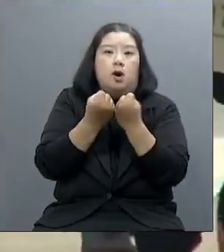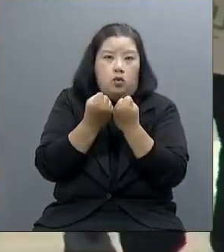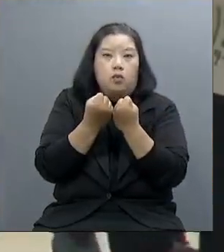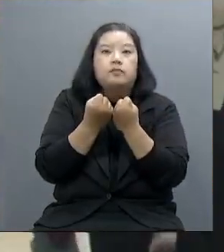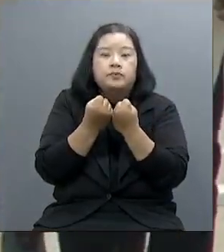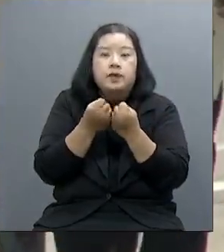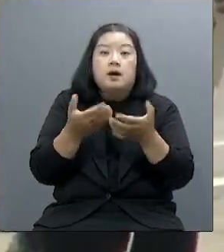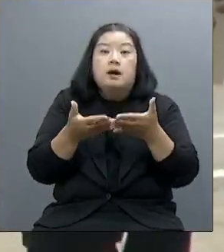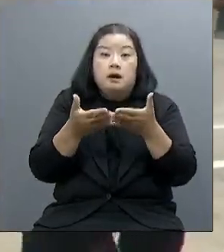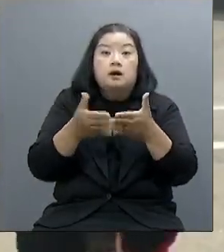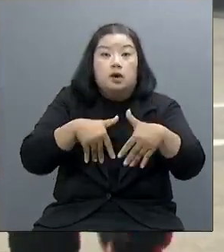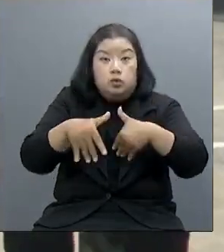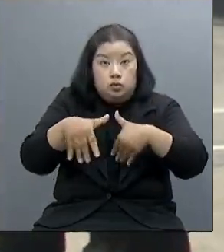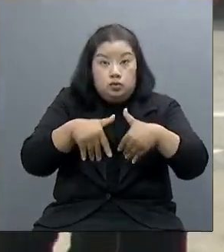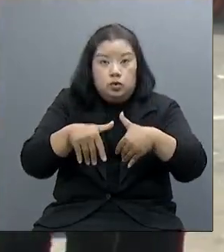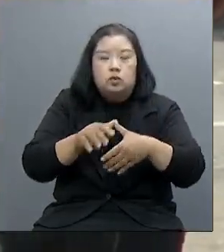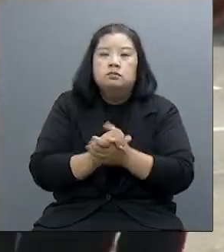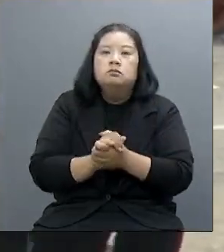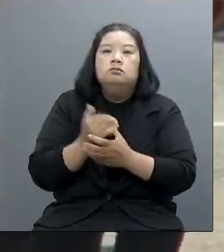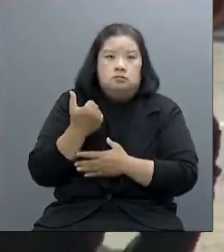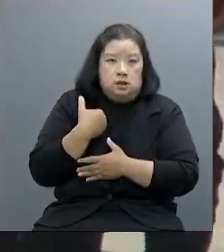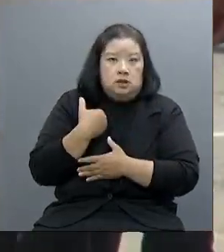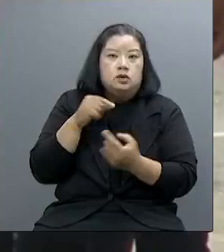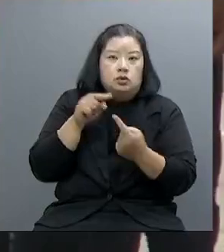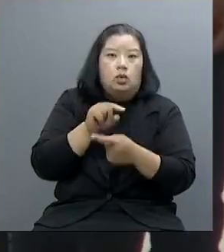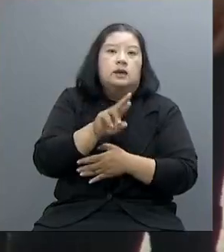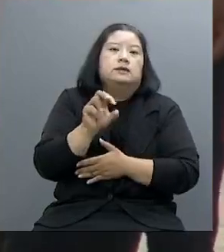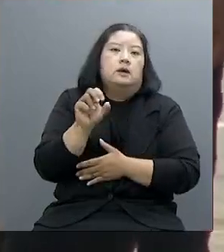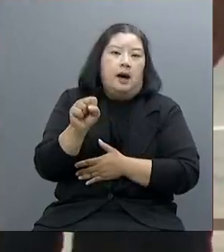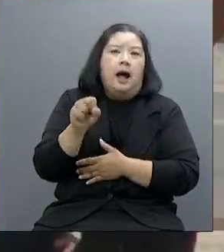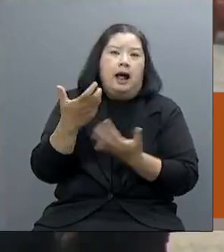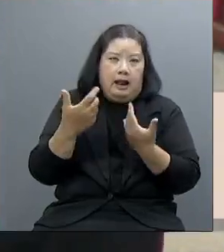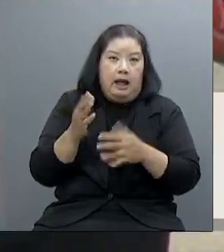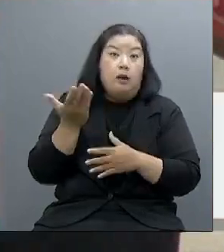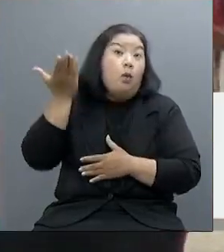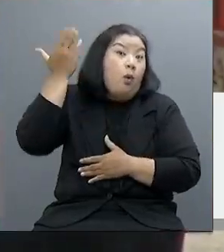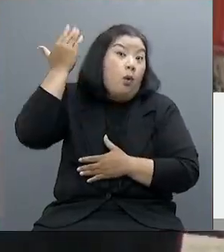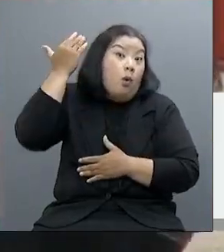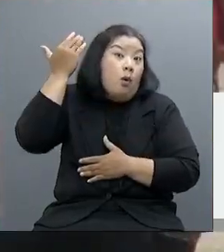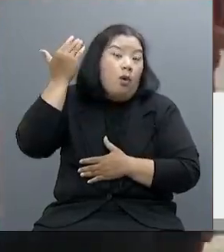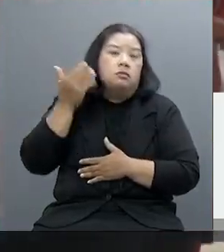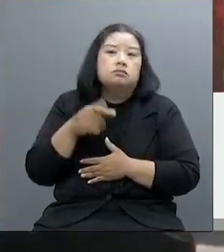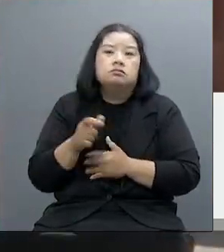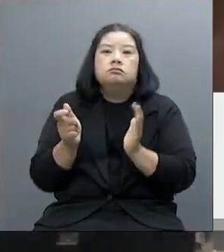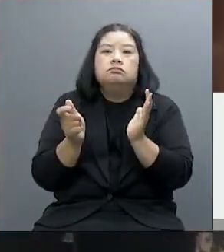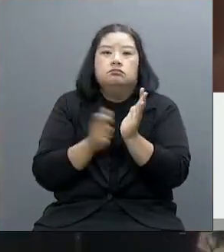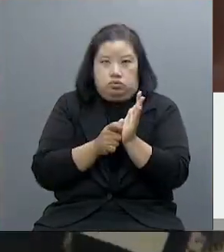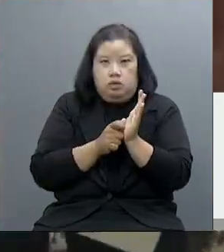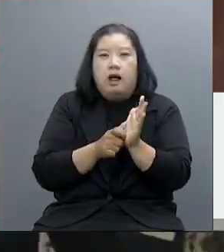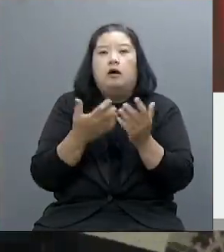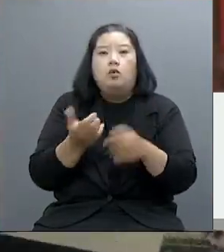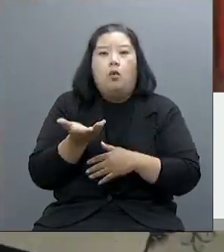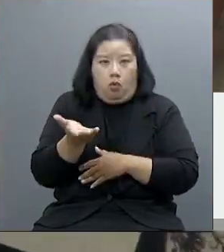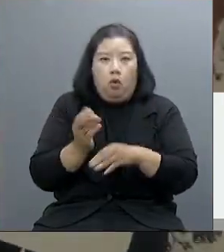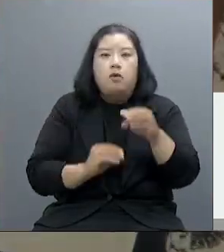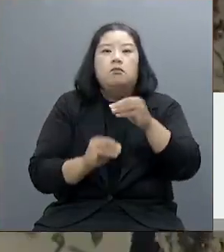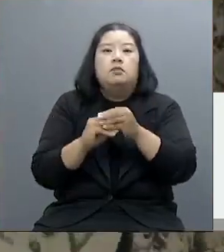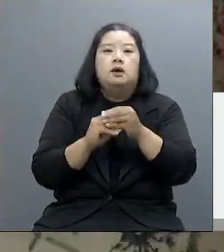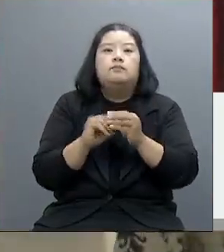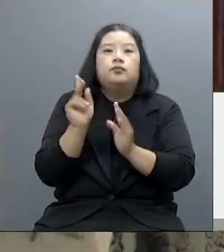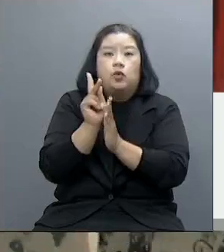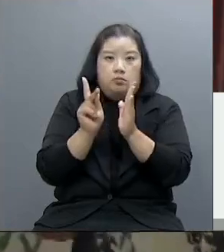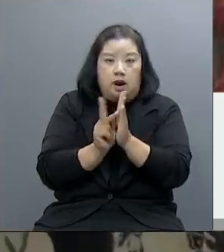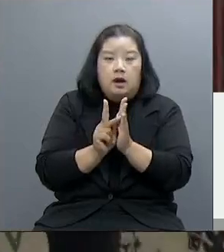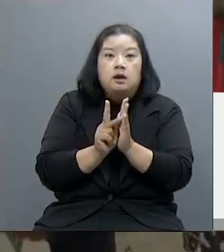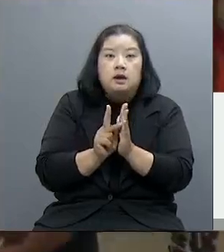กรณีสภาผู้แทนราษฎรมีมติเห็นชอบในหลักการร่างพระราชบัญญัติแก้ไขเพิ่มเติมพระราชกำหนดการประมง